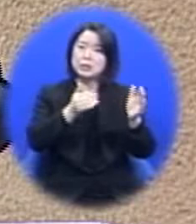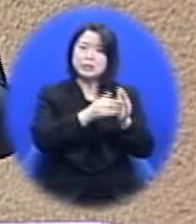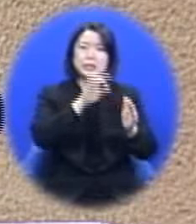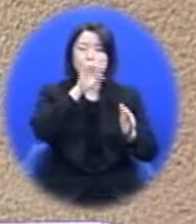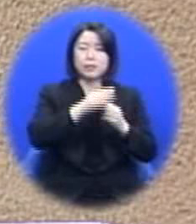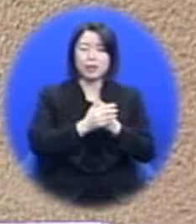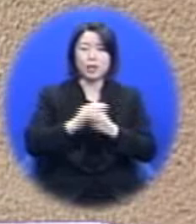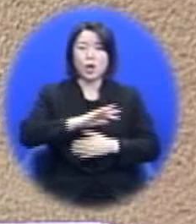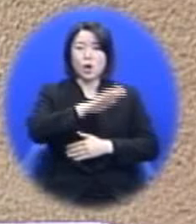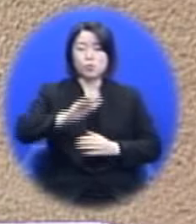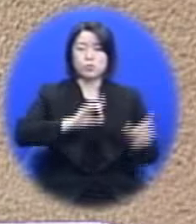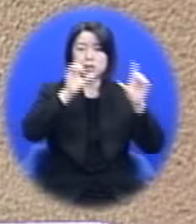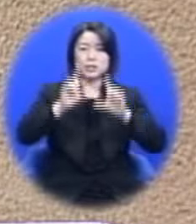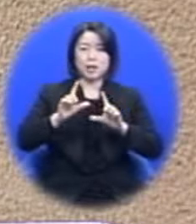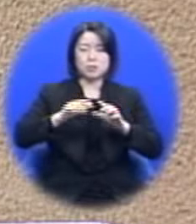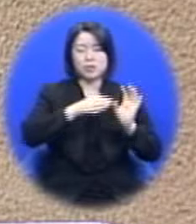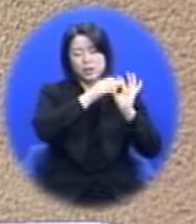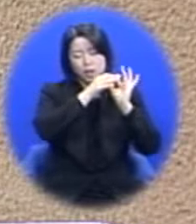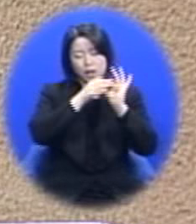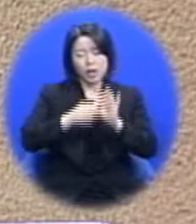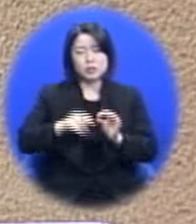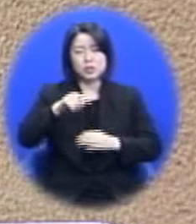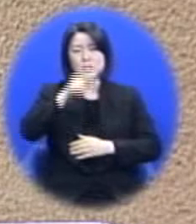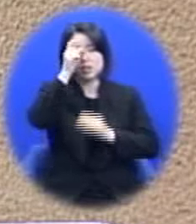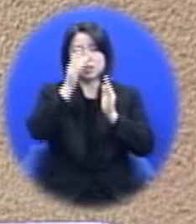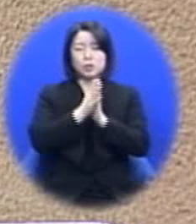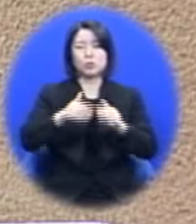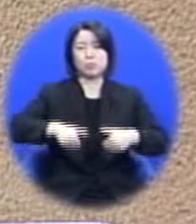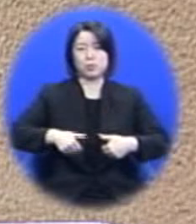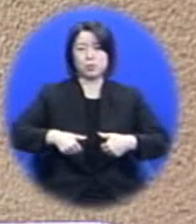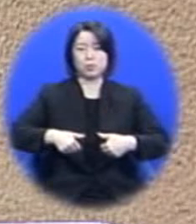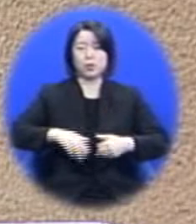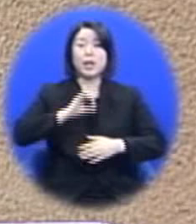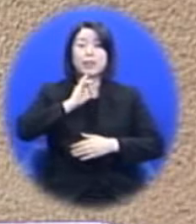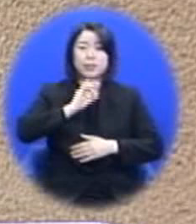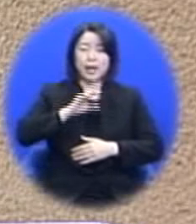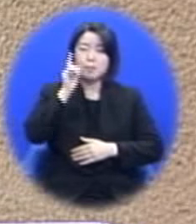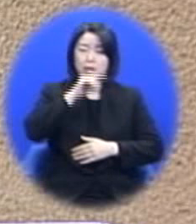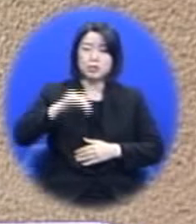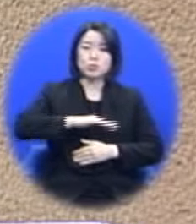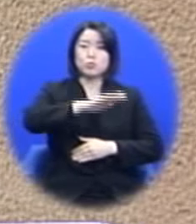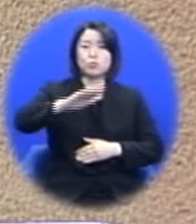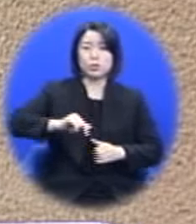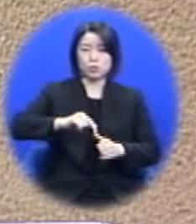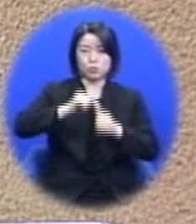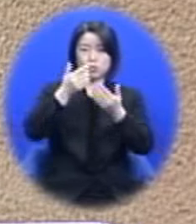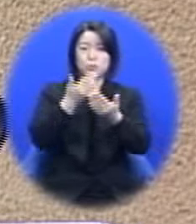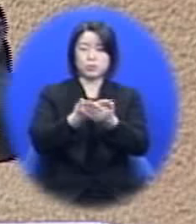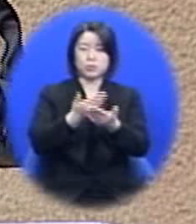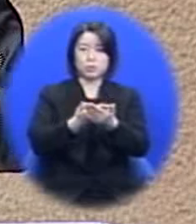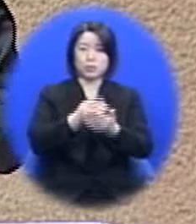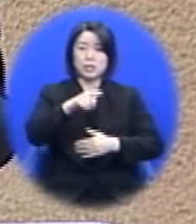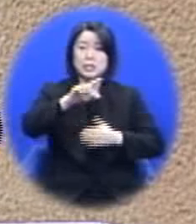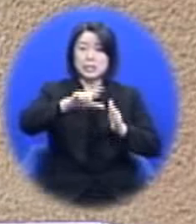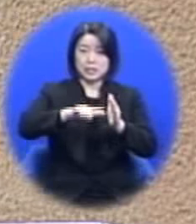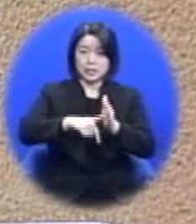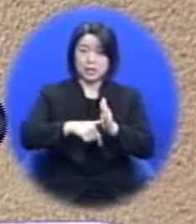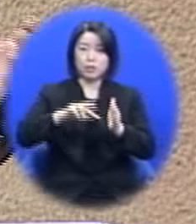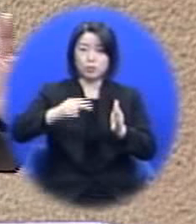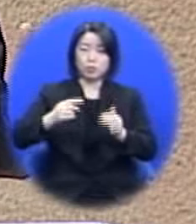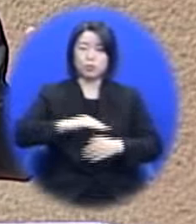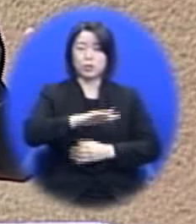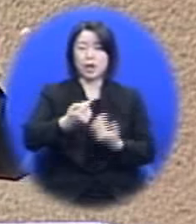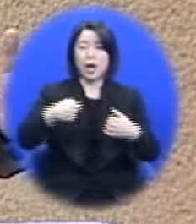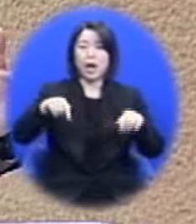삶은 계속해서 이 기도가 필요해요. 다만 악에서 우리를 구하시옵소서. 오늘 이 시간도 우리가